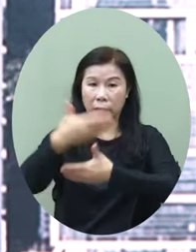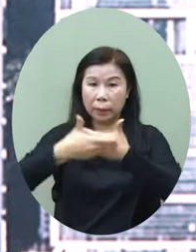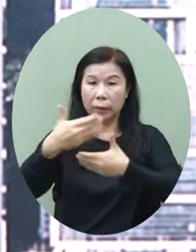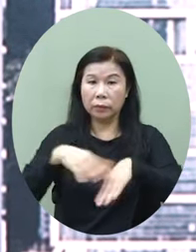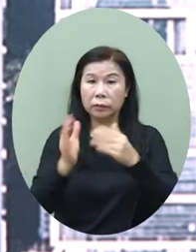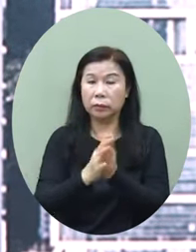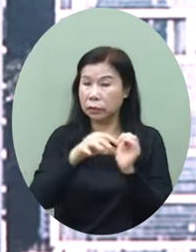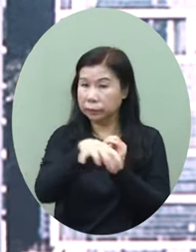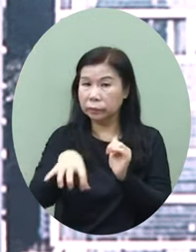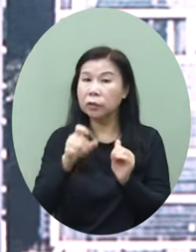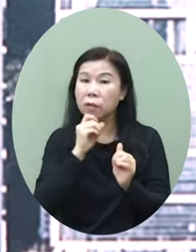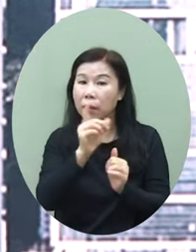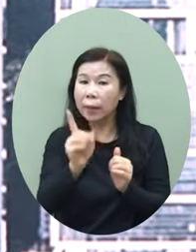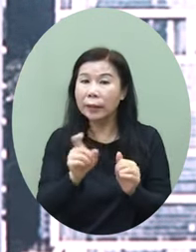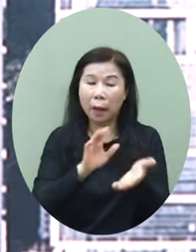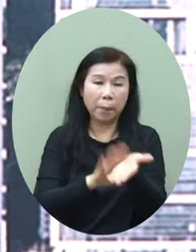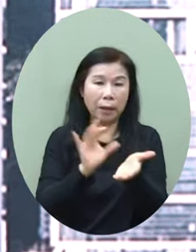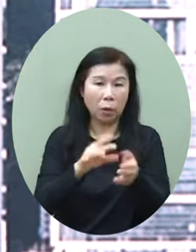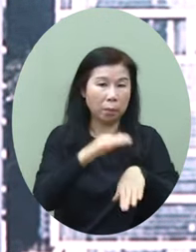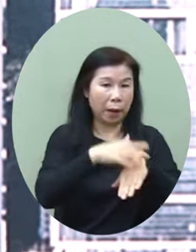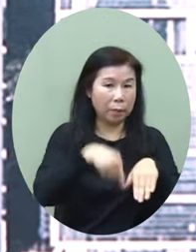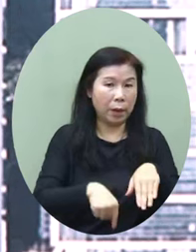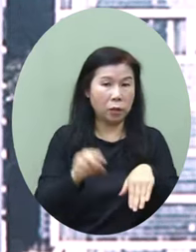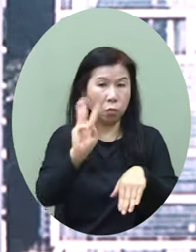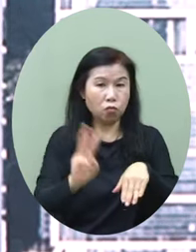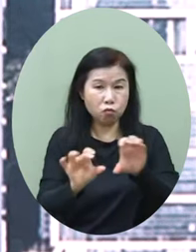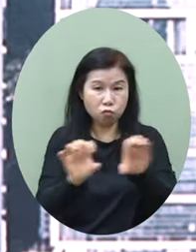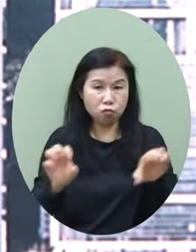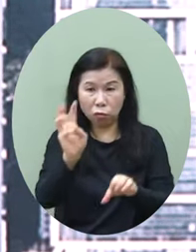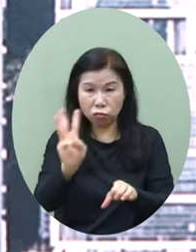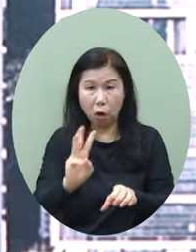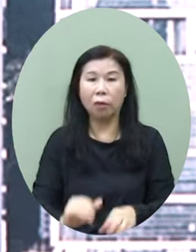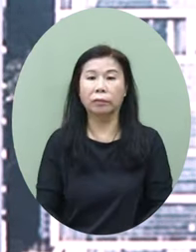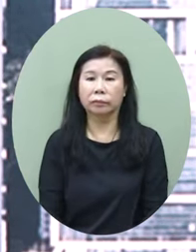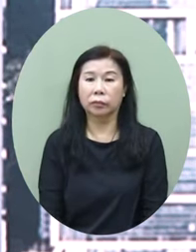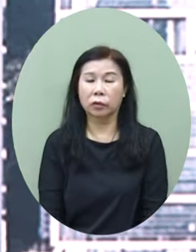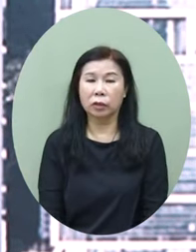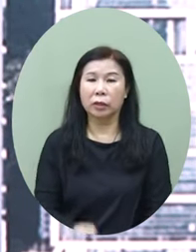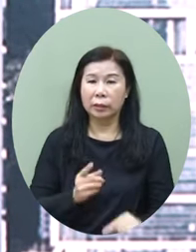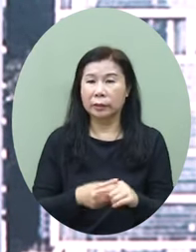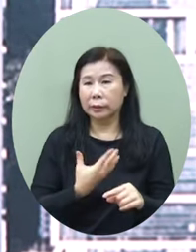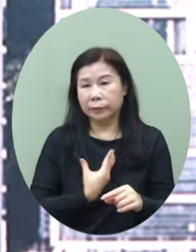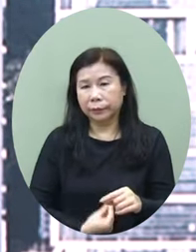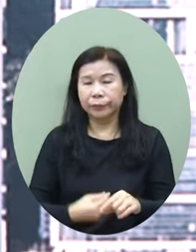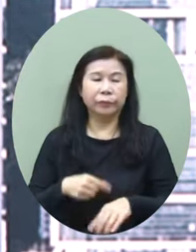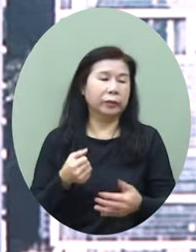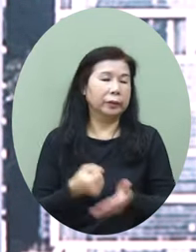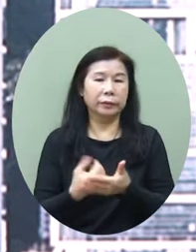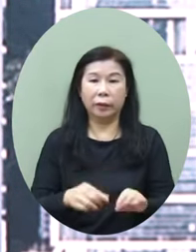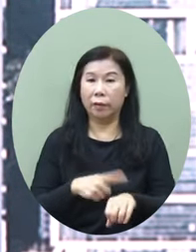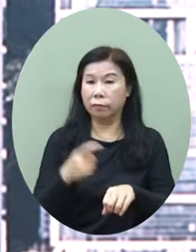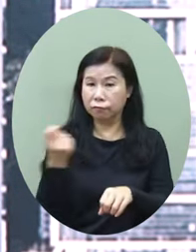或者那個區是有沒有這些病毒的存在唯因就是遺憾的就不能夠馬